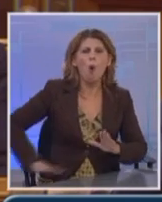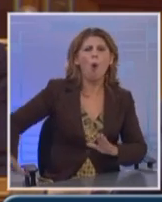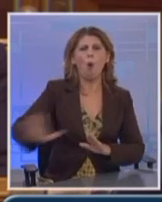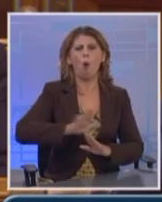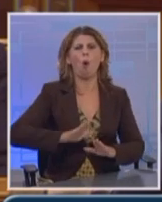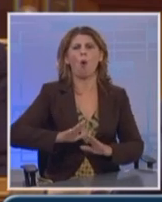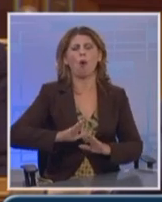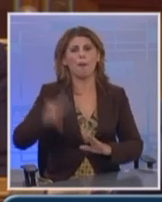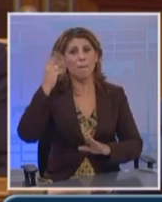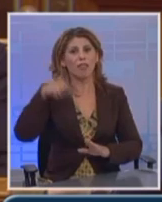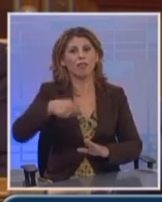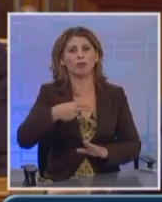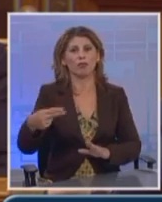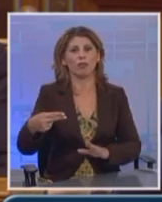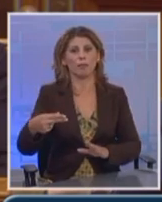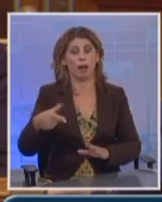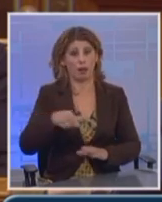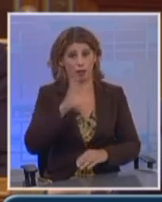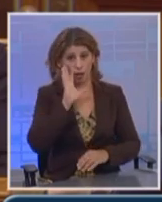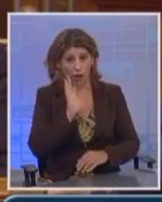να καταθέσω στη Βουλή